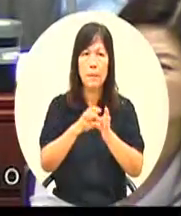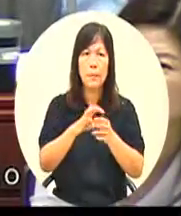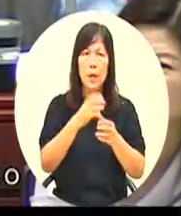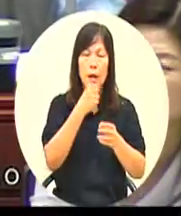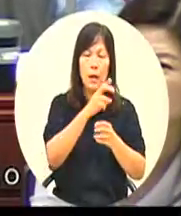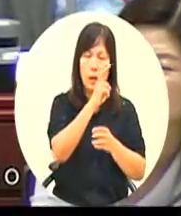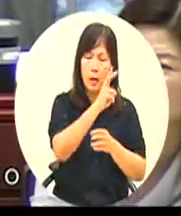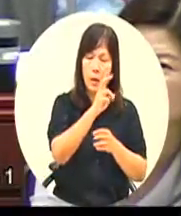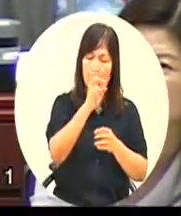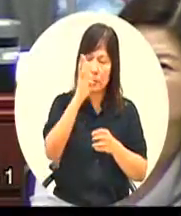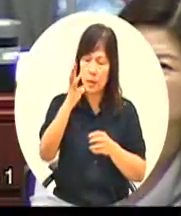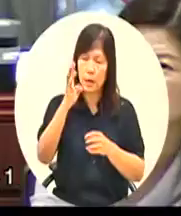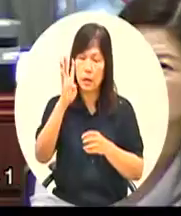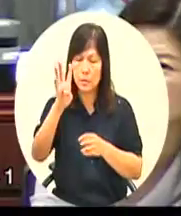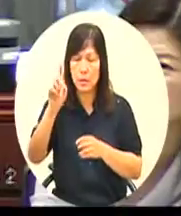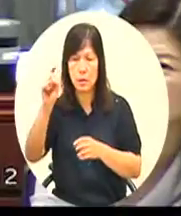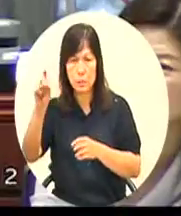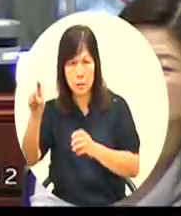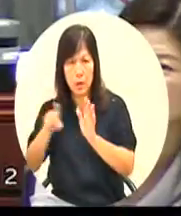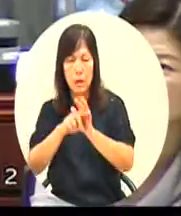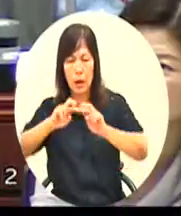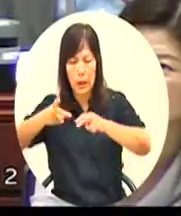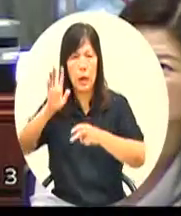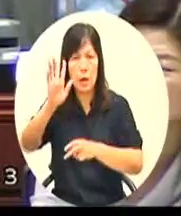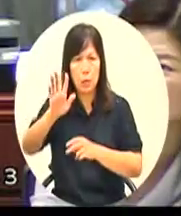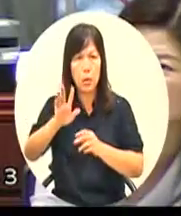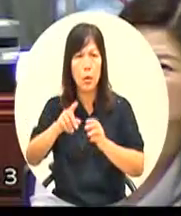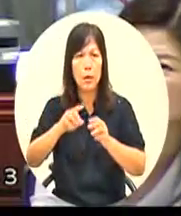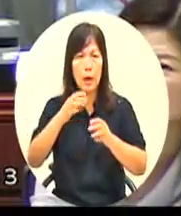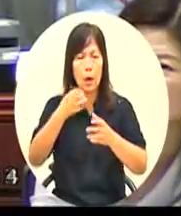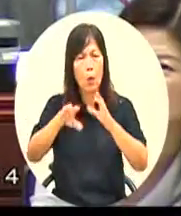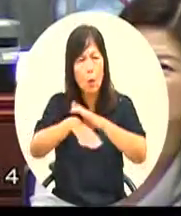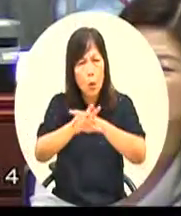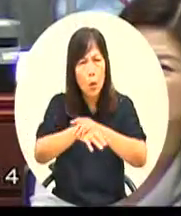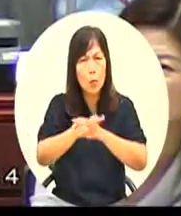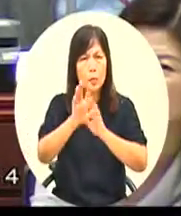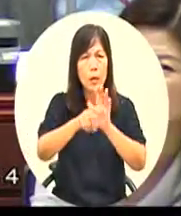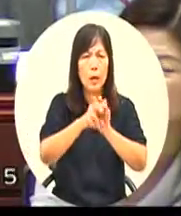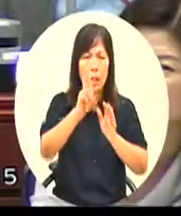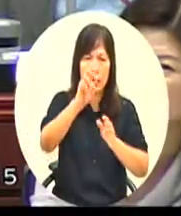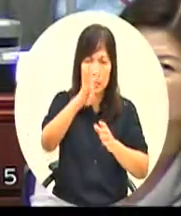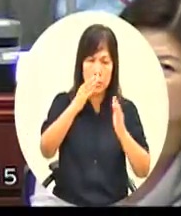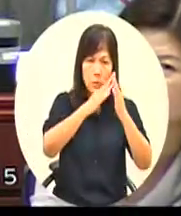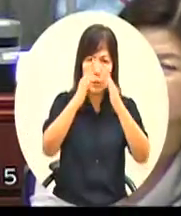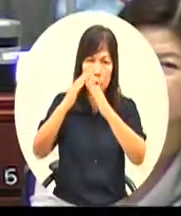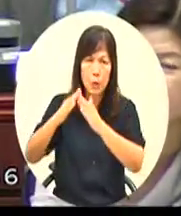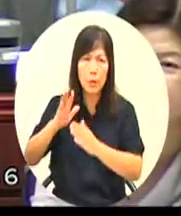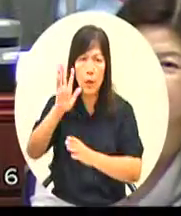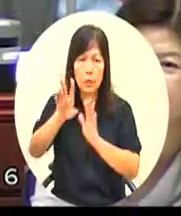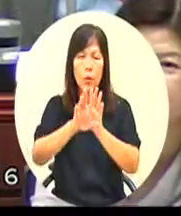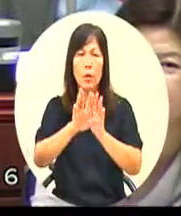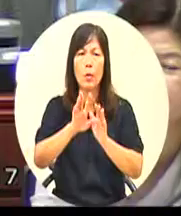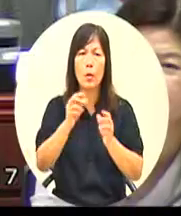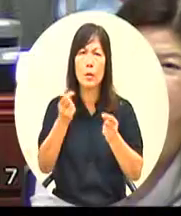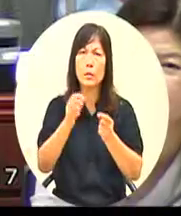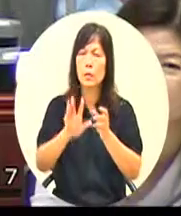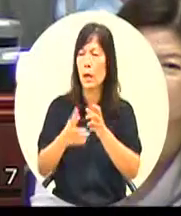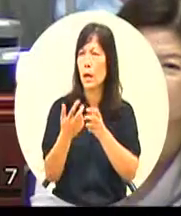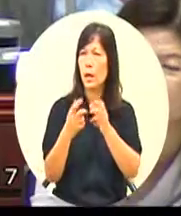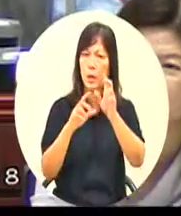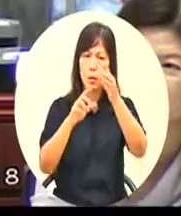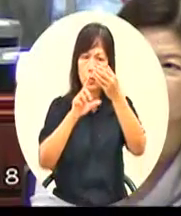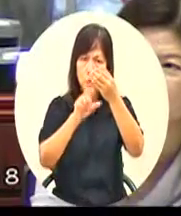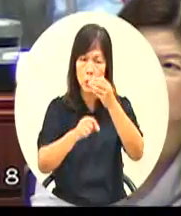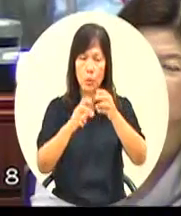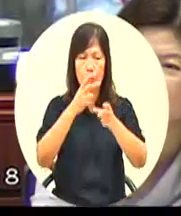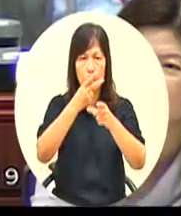号，那这个部分现在都在做修复。那另外腾空的已经腾空的24户，我们也已经在上个月发